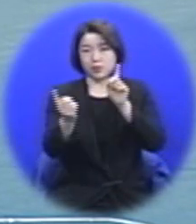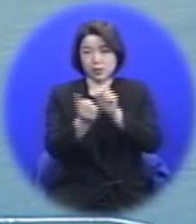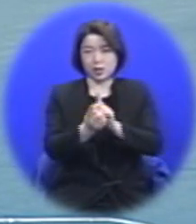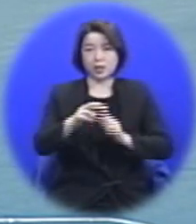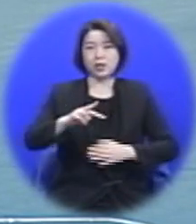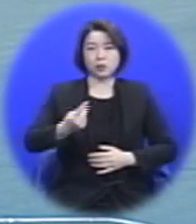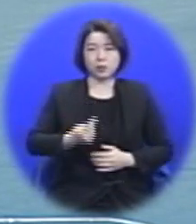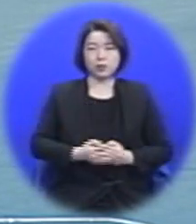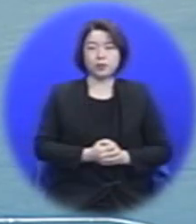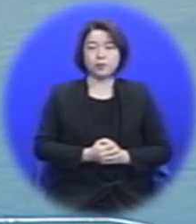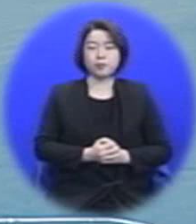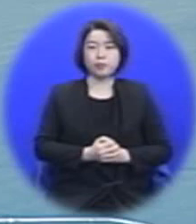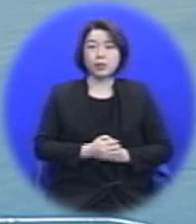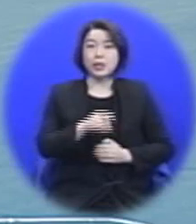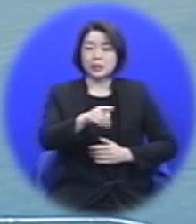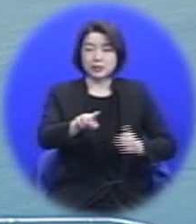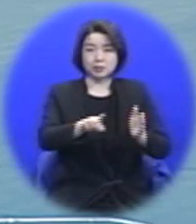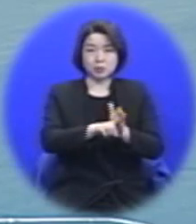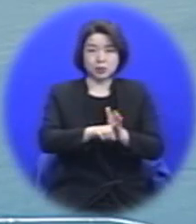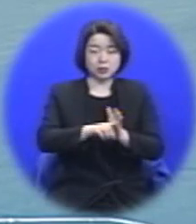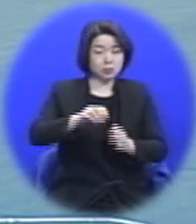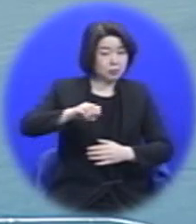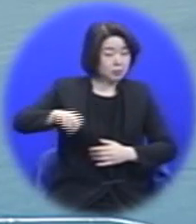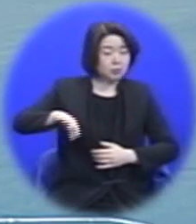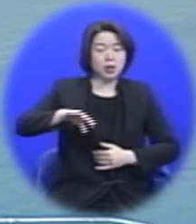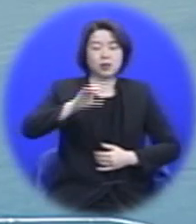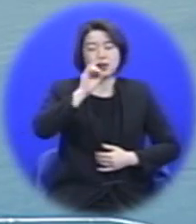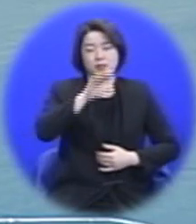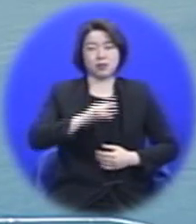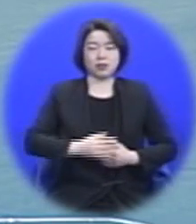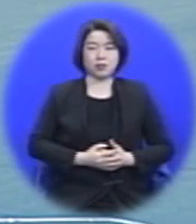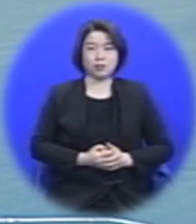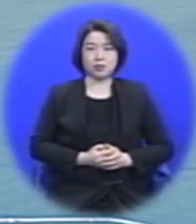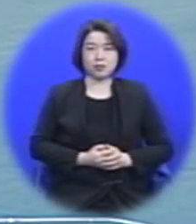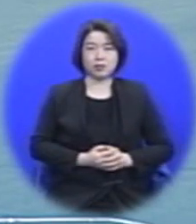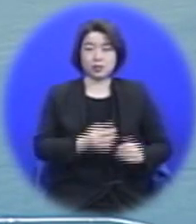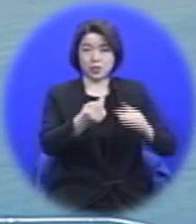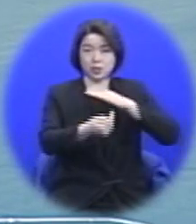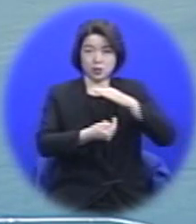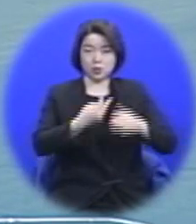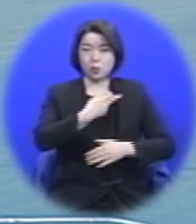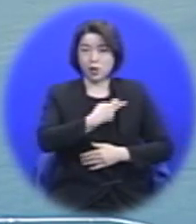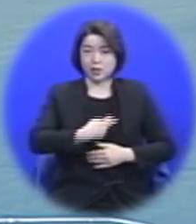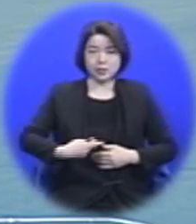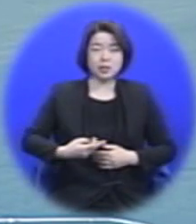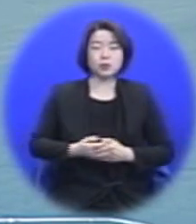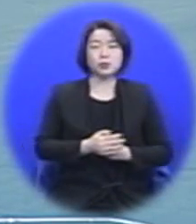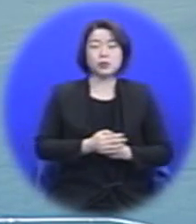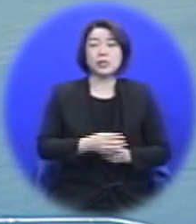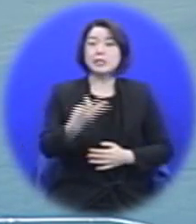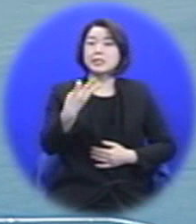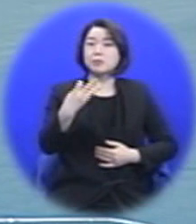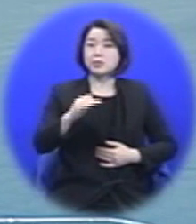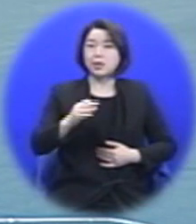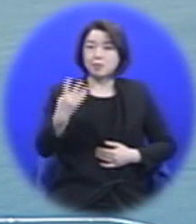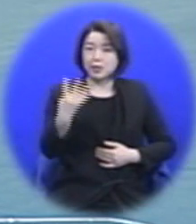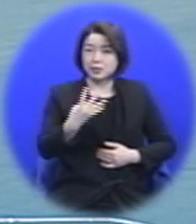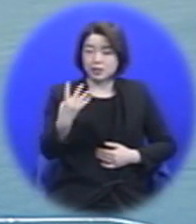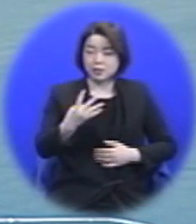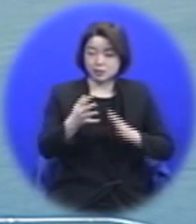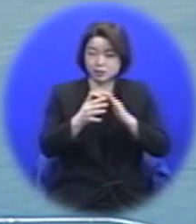그 믿음을 잃어버리면 안 된다는 것입니다. 요한 사도는 14만 4천 명을